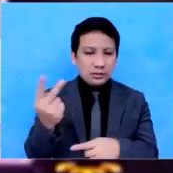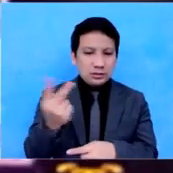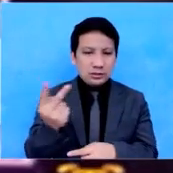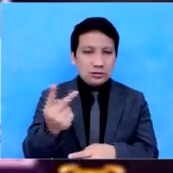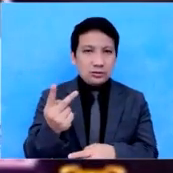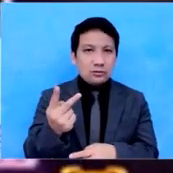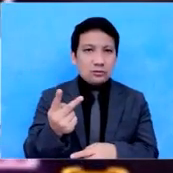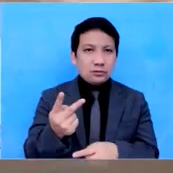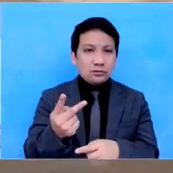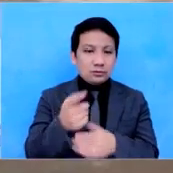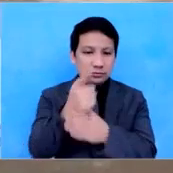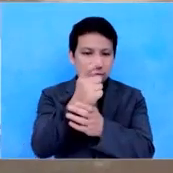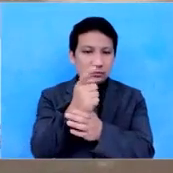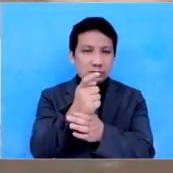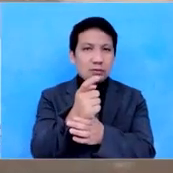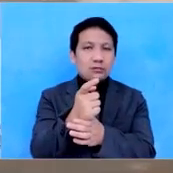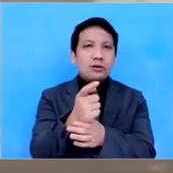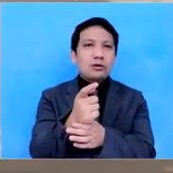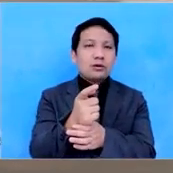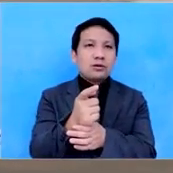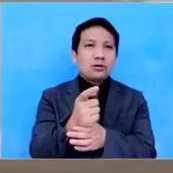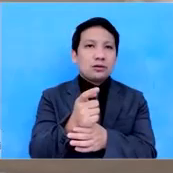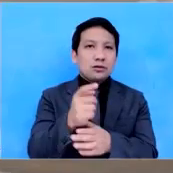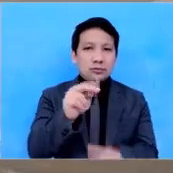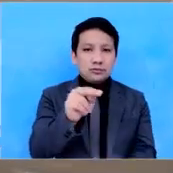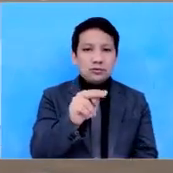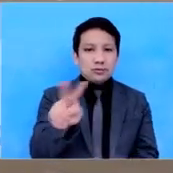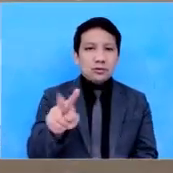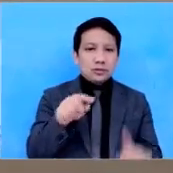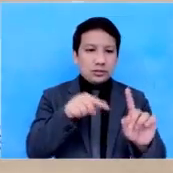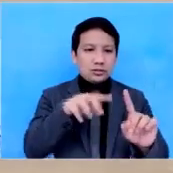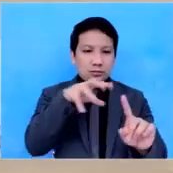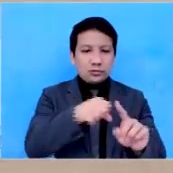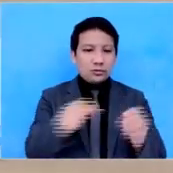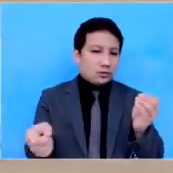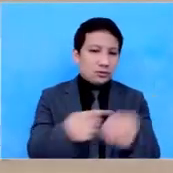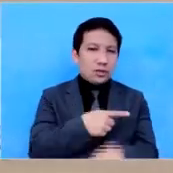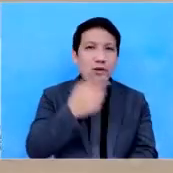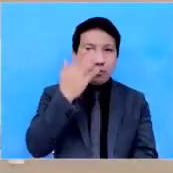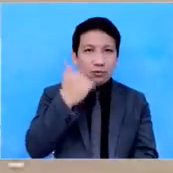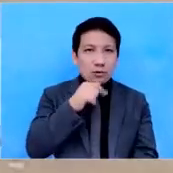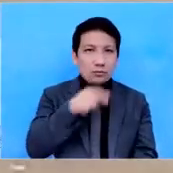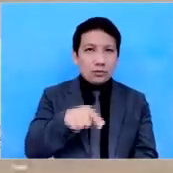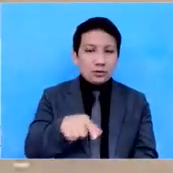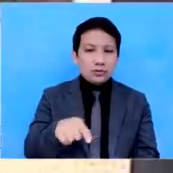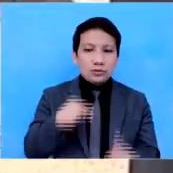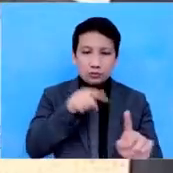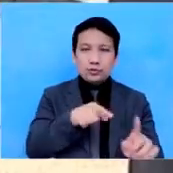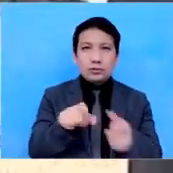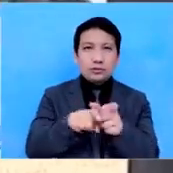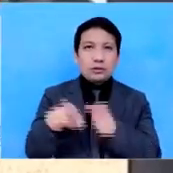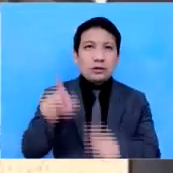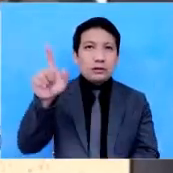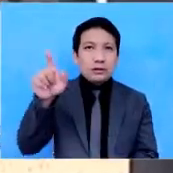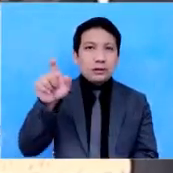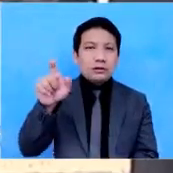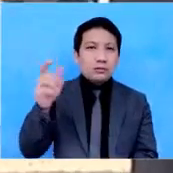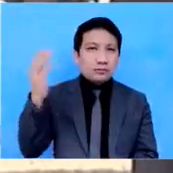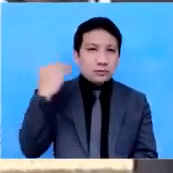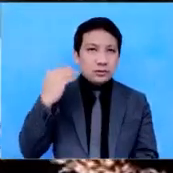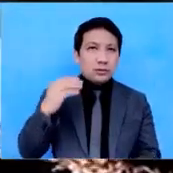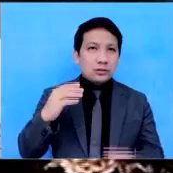indiscriminate firing. Sa Nueva Vizcaya, isang pulis ang sinibak sa pwesto matapos makumpirmang nagpaputok ng baril nitong